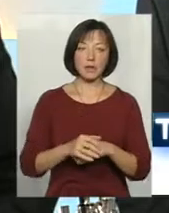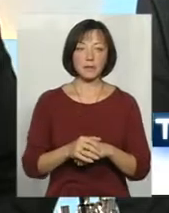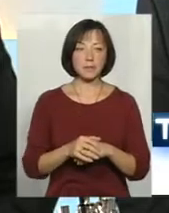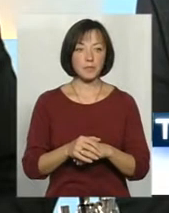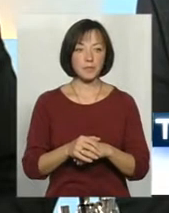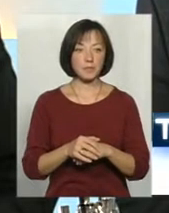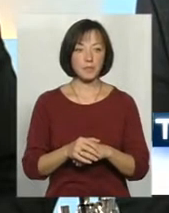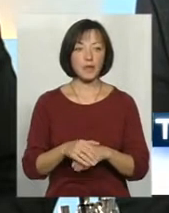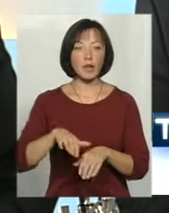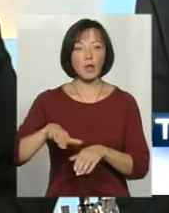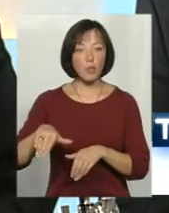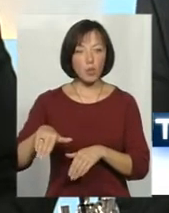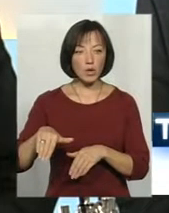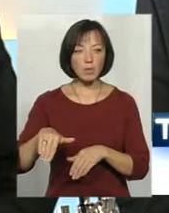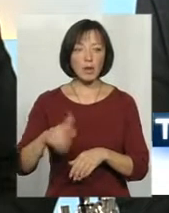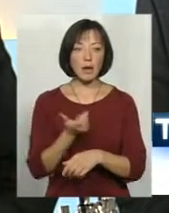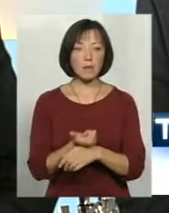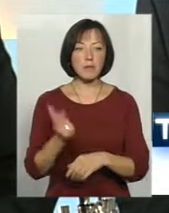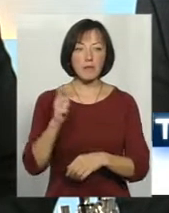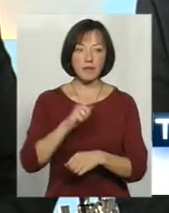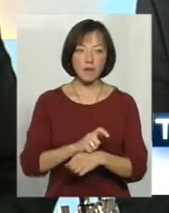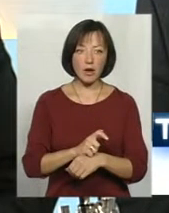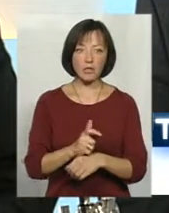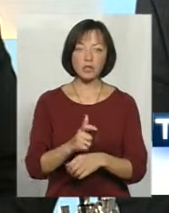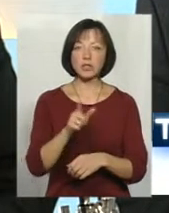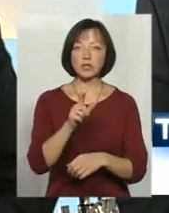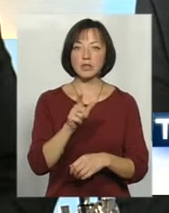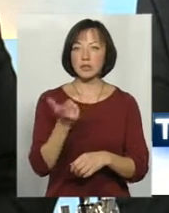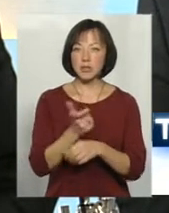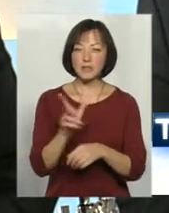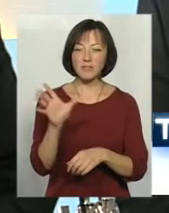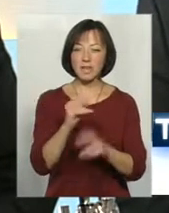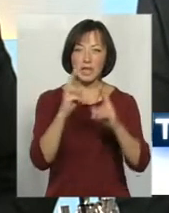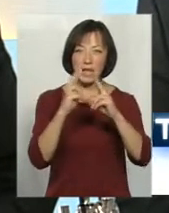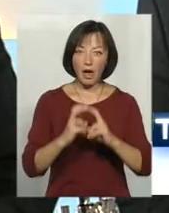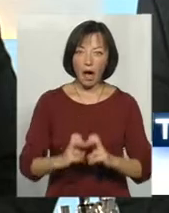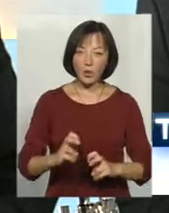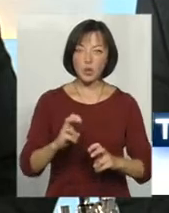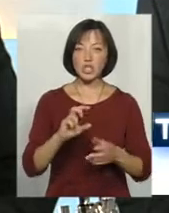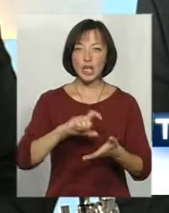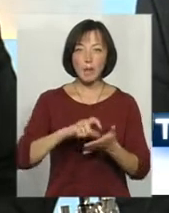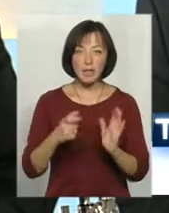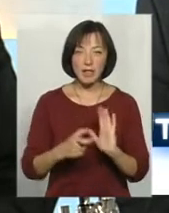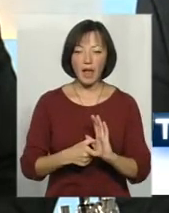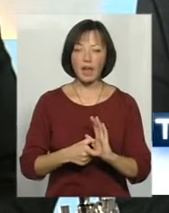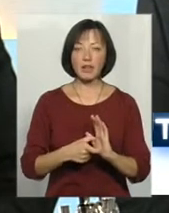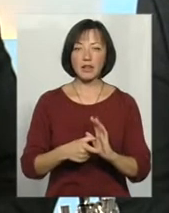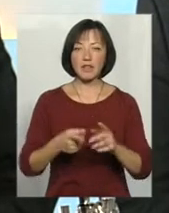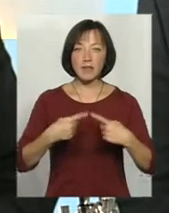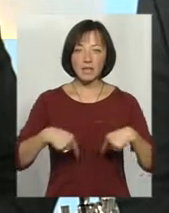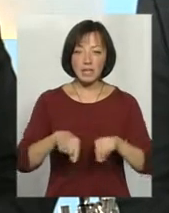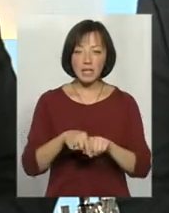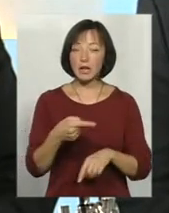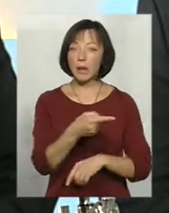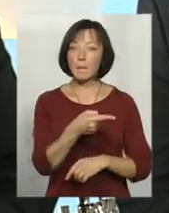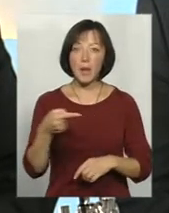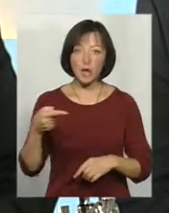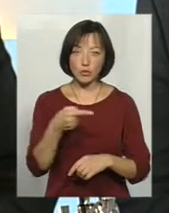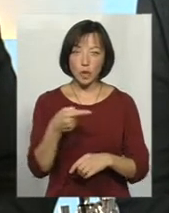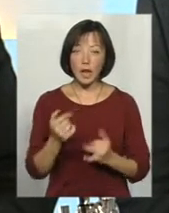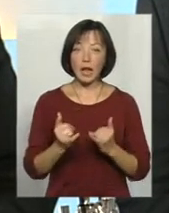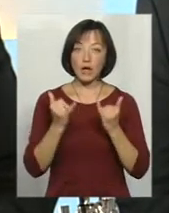поверх. Потім переважна більшість всіх діагностичних кабінетів, відділень у нас знаходяться на першому поверсі.